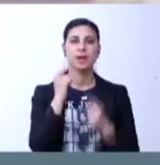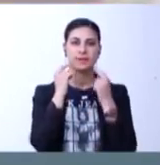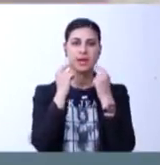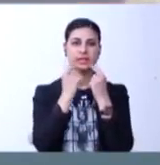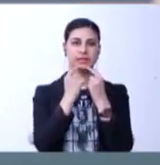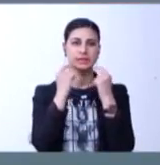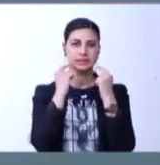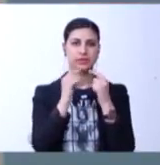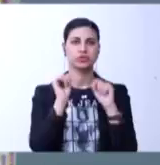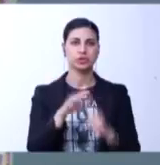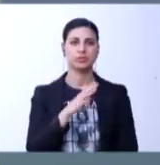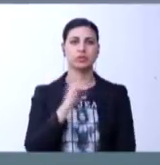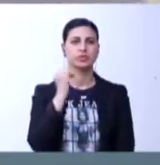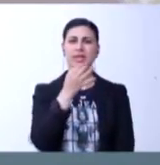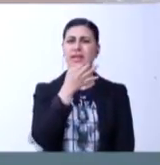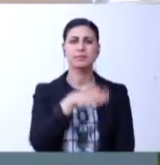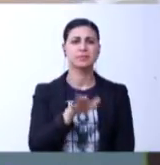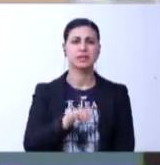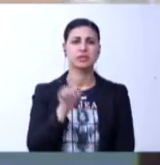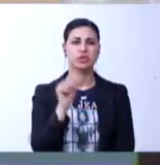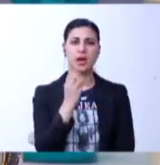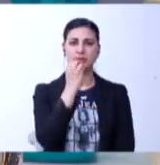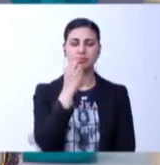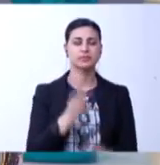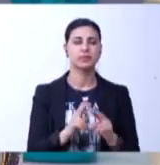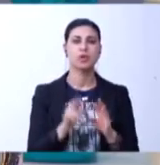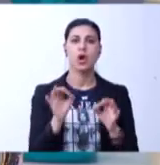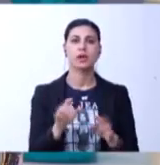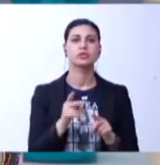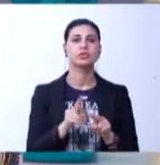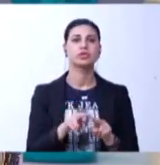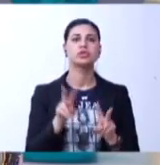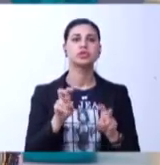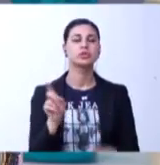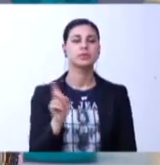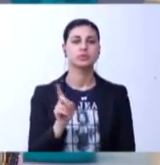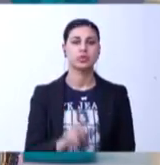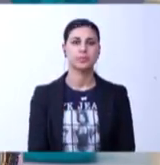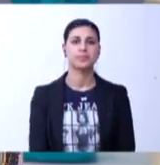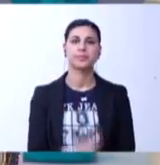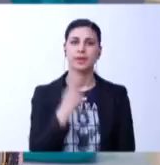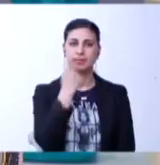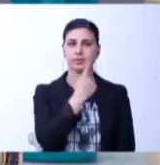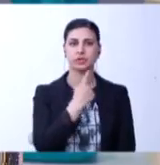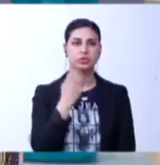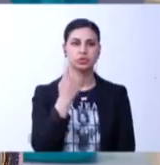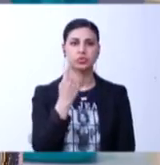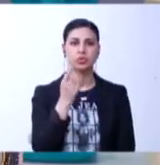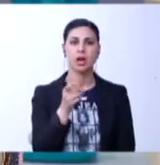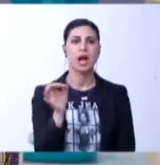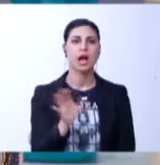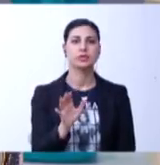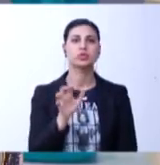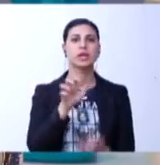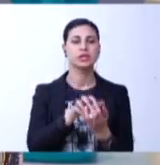კბილები, გვერდა შეიძლება ფრონტო ნებისმიერ ადგილას შეიძლება, იმიტომ რომ არასწორი თანკბილვა ნიშნავს, რომ პირის ხრუ კბილები